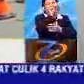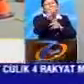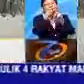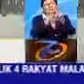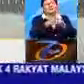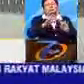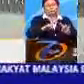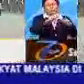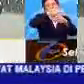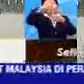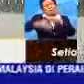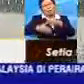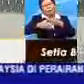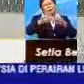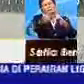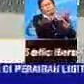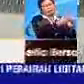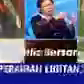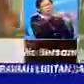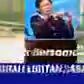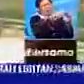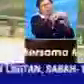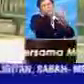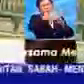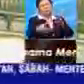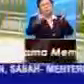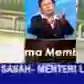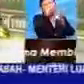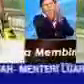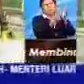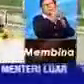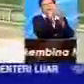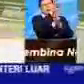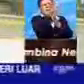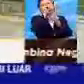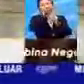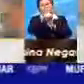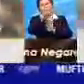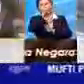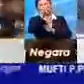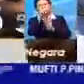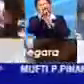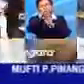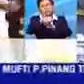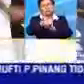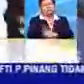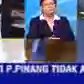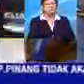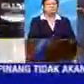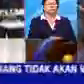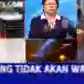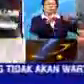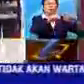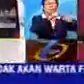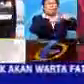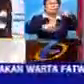Australia berjaya menamatkan ketiga-tiga disiplin dengan catatan 3 jam 55 minit 21 saat. Naib juara